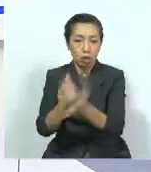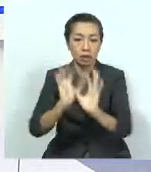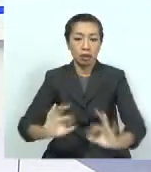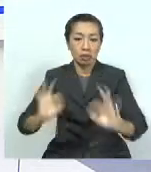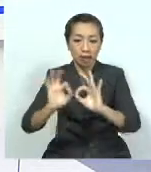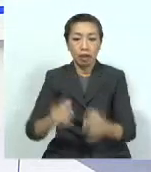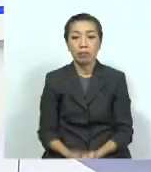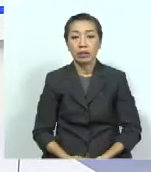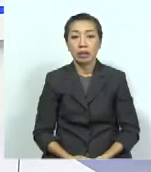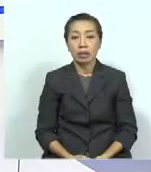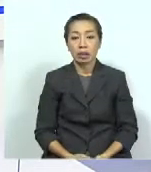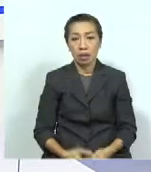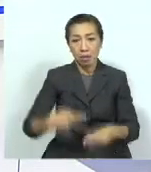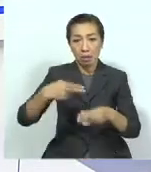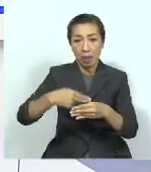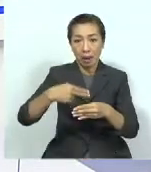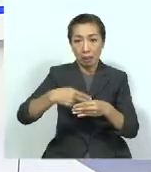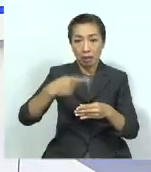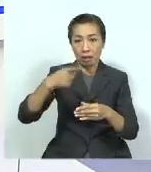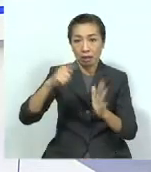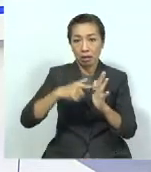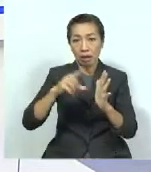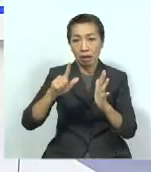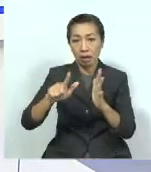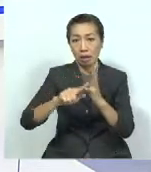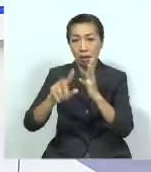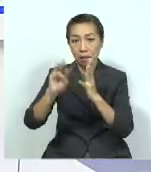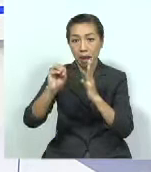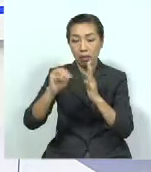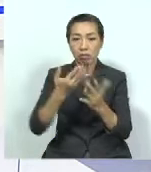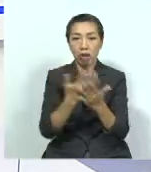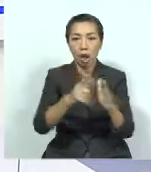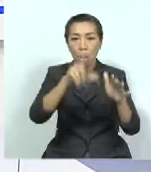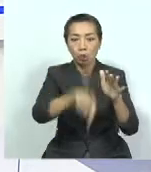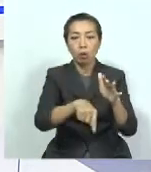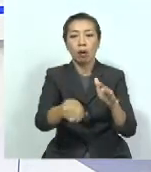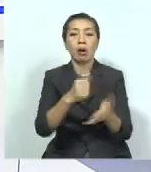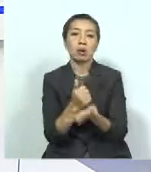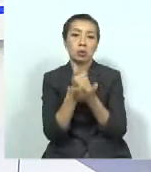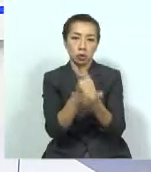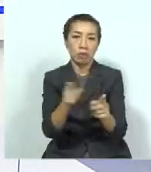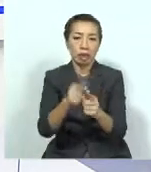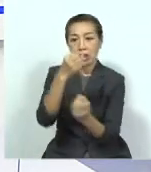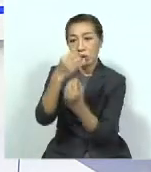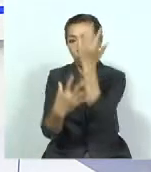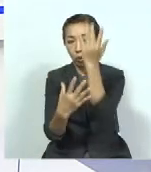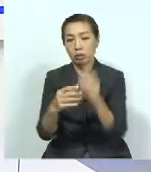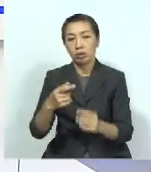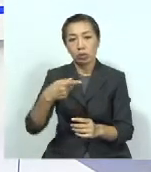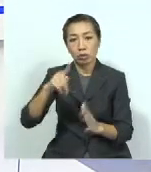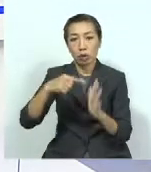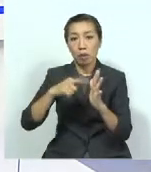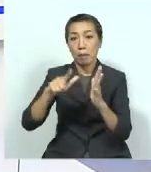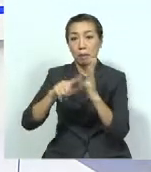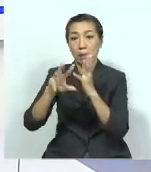การแก้ไขราคาน้ำมันปาล์มตกต่ำนะคะก็เป็นอีกเรื่องนึงค่ะที่เข้ามาช่วยเหลือแก้ไขนะคะเกษตรกรชาวสวนปาล์มค่ะทาง